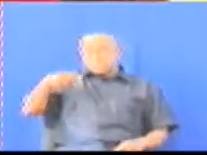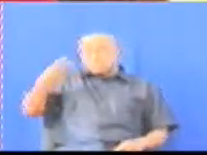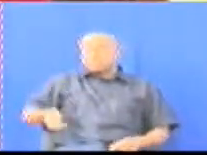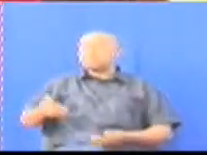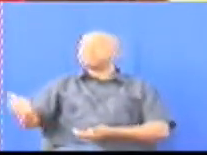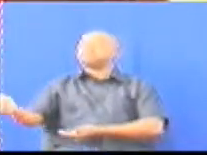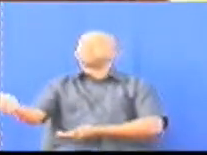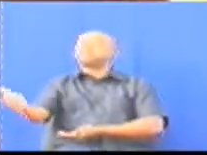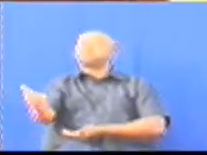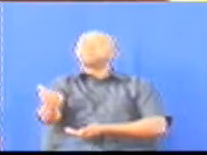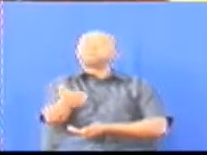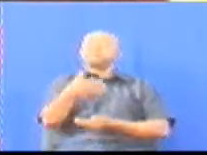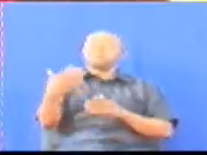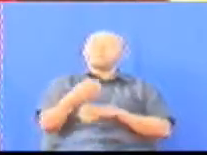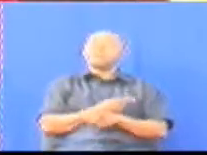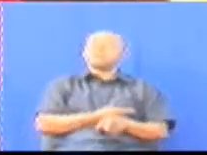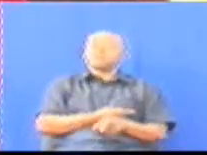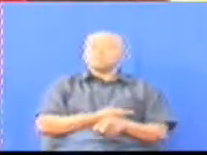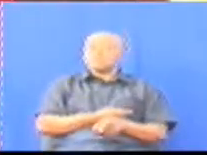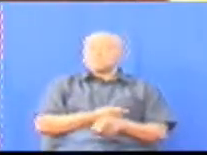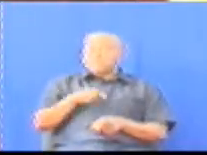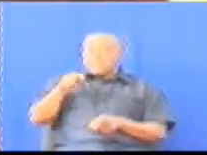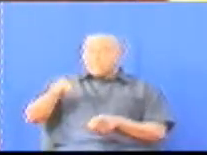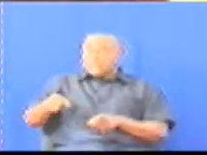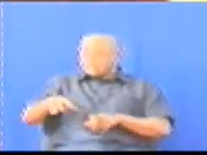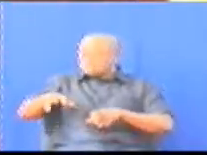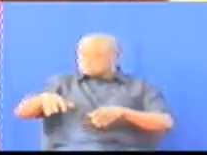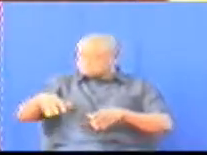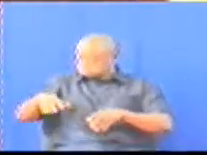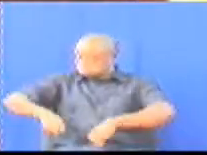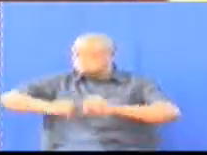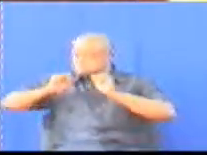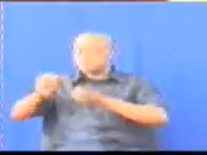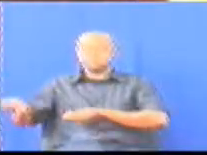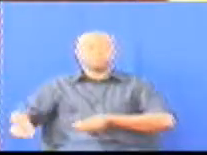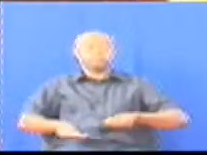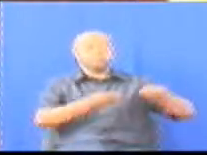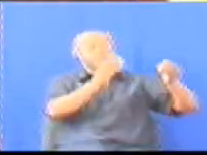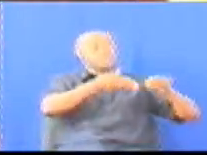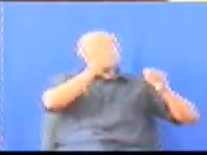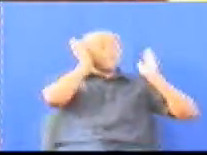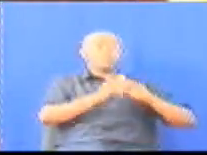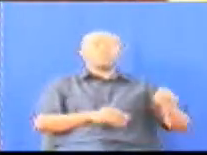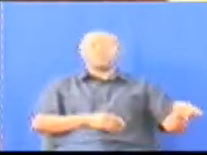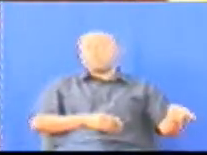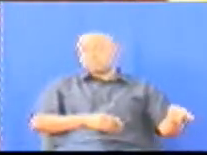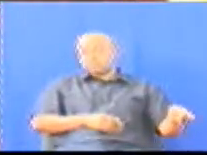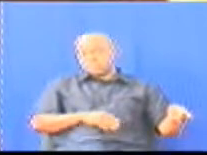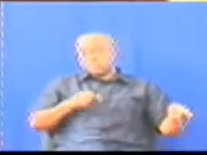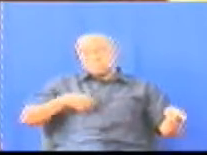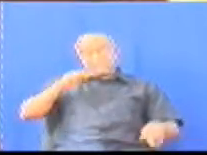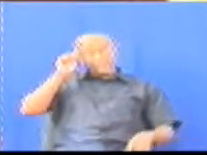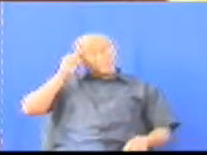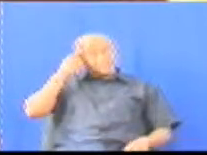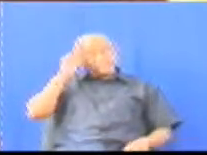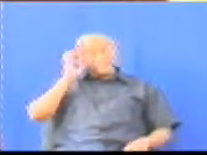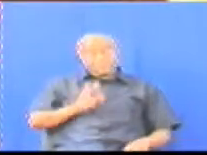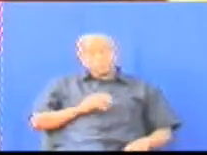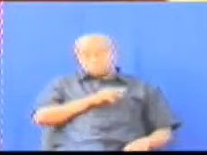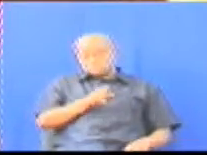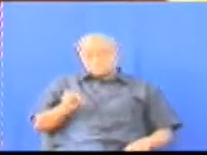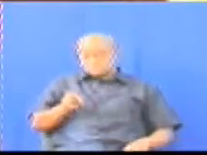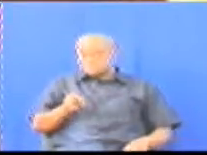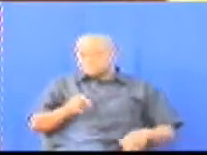kukusanya alafu madaraka yale yanyang'anywe yaende kwenye serikali kuu. Kwa hiyo mimi nilikuwa nadhani ni vizuri bunge lingekuwa linatoa muda